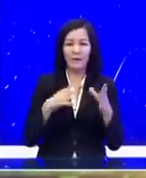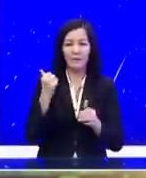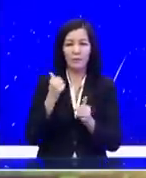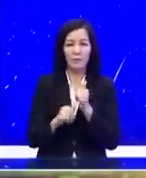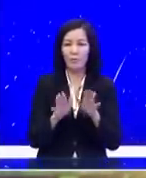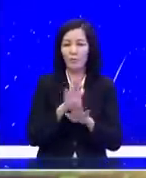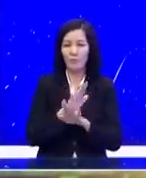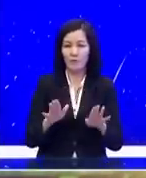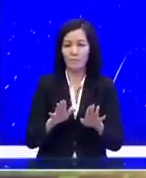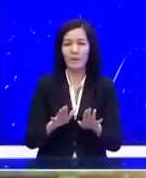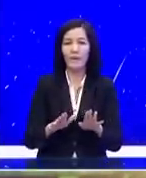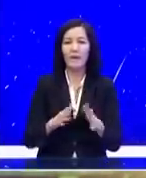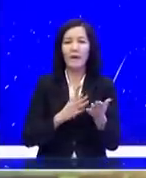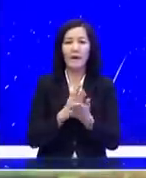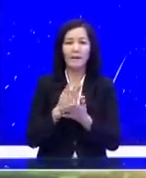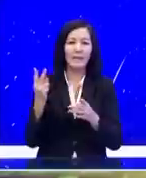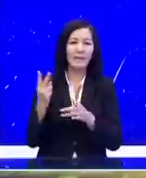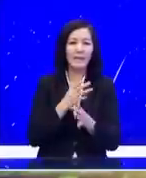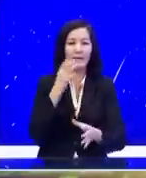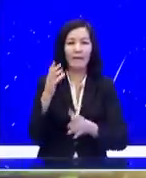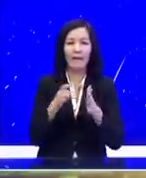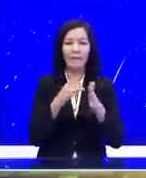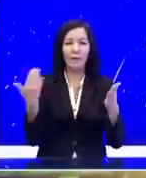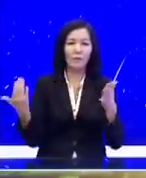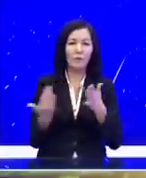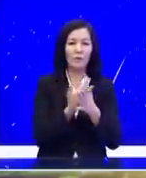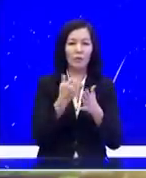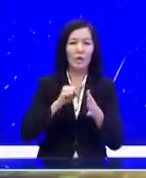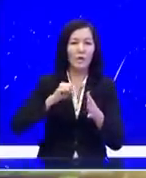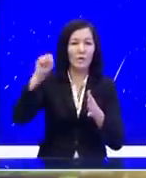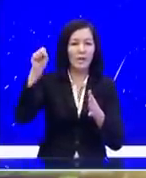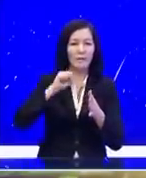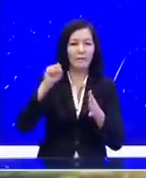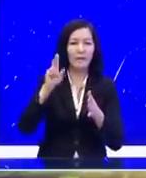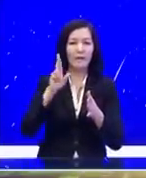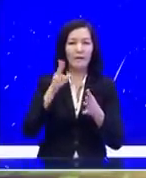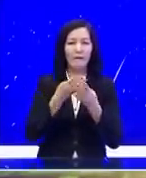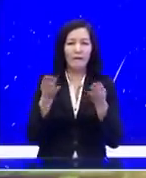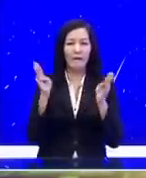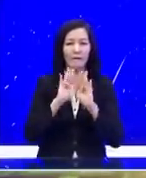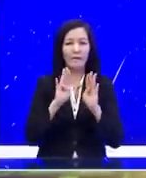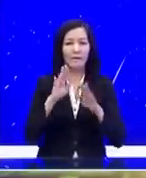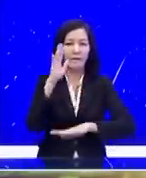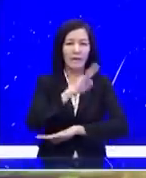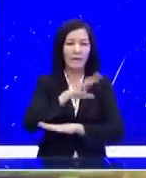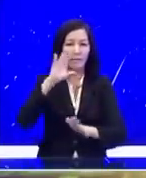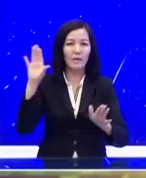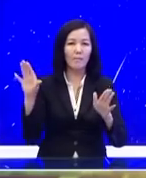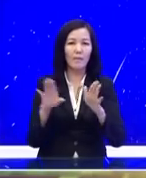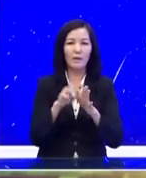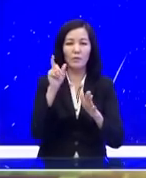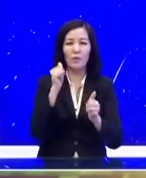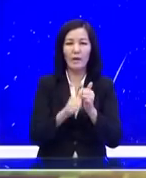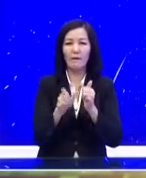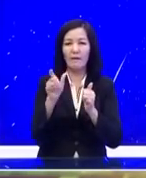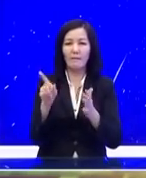екен. Ардагерлер арасында 2 рет әлем рекордын орнатқан зілтемірші карантин кезінде тәртіпке бағыну әр адамның міндеті деп